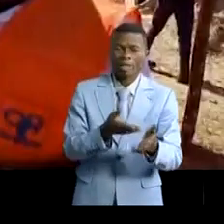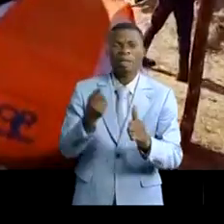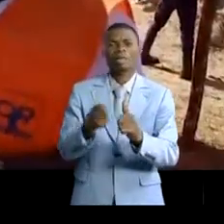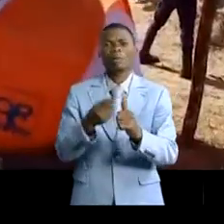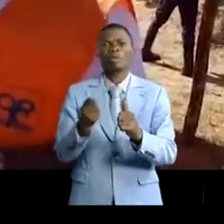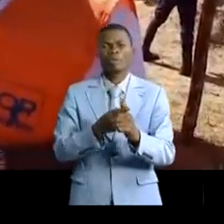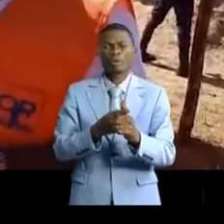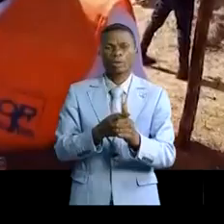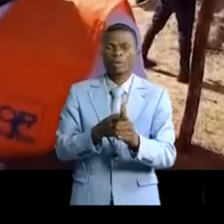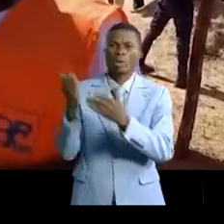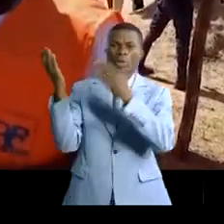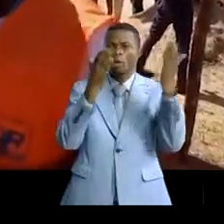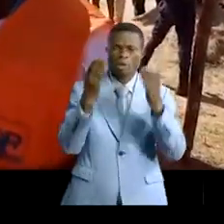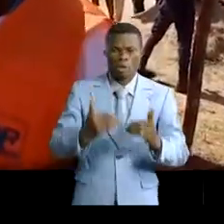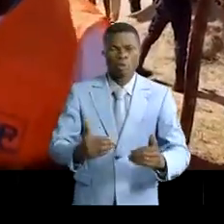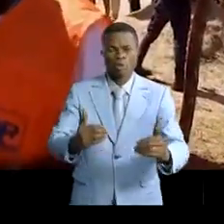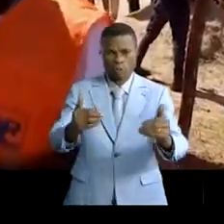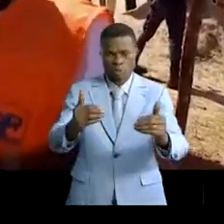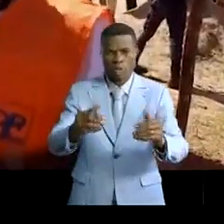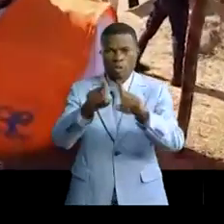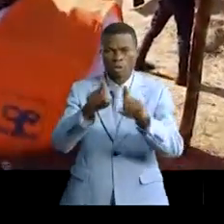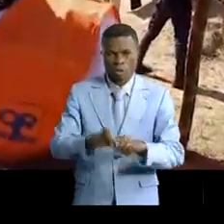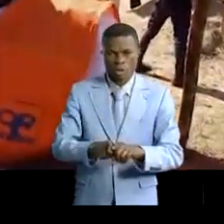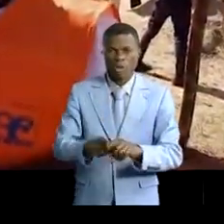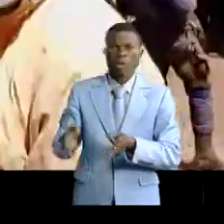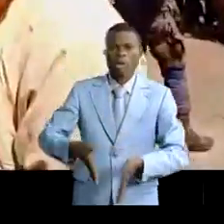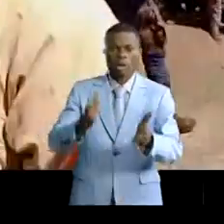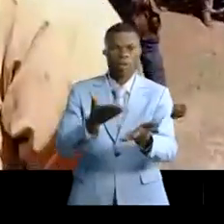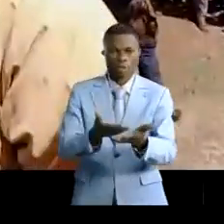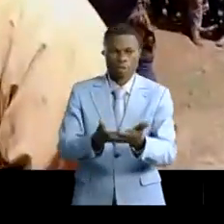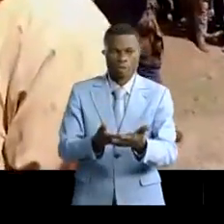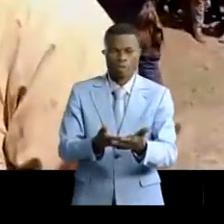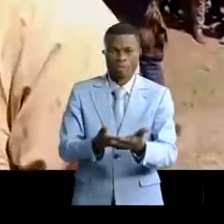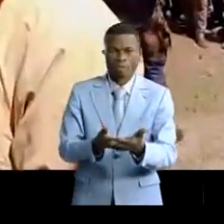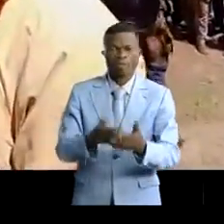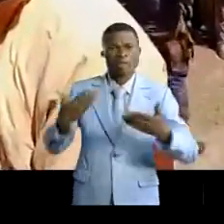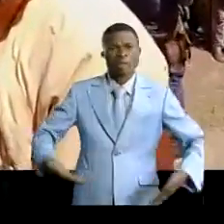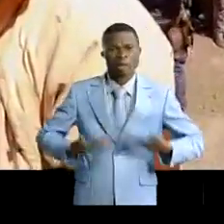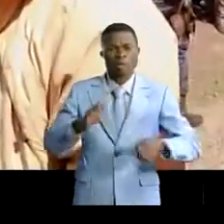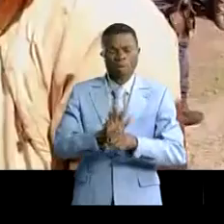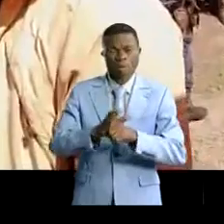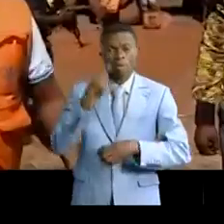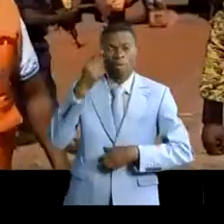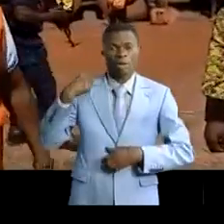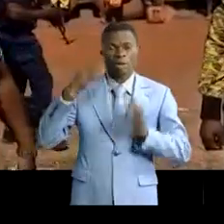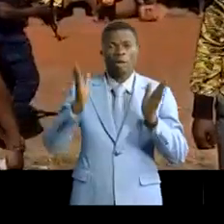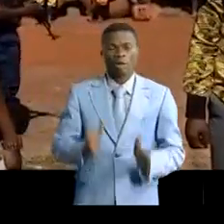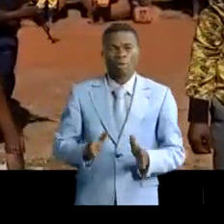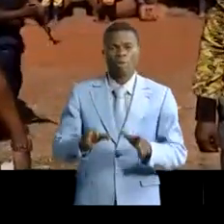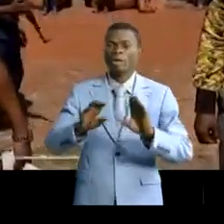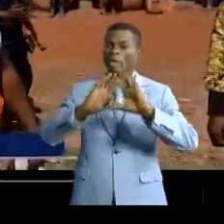temps les trafics réguliers et fluides sur notre route. Grande était la joie de voir les gouvernants et